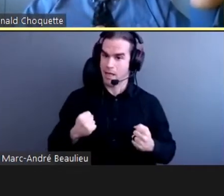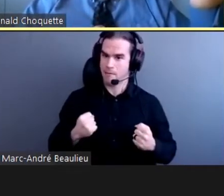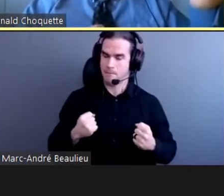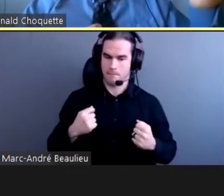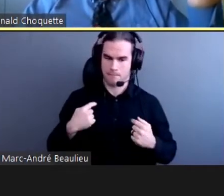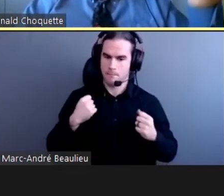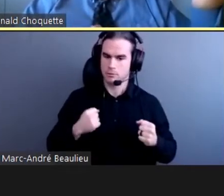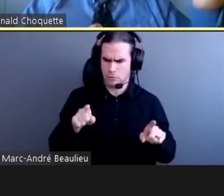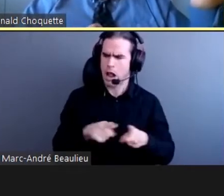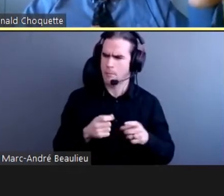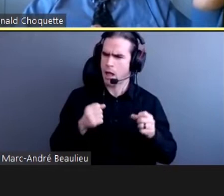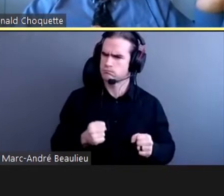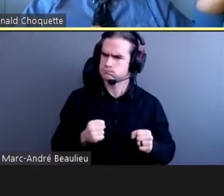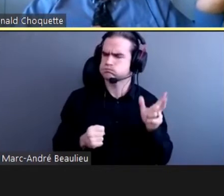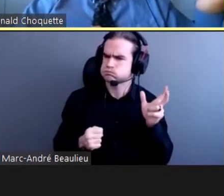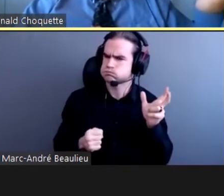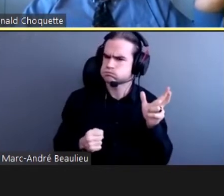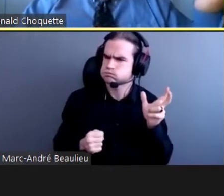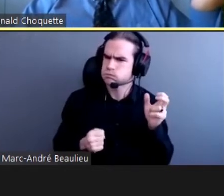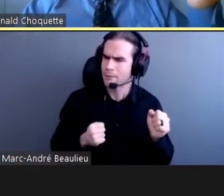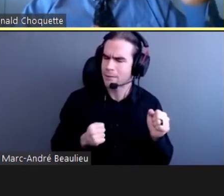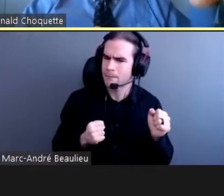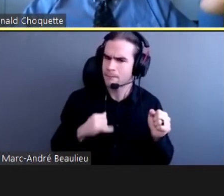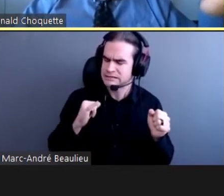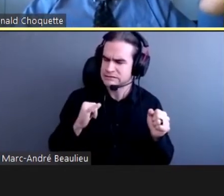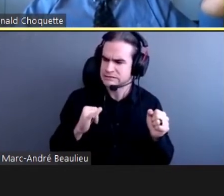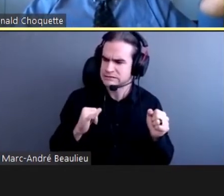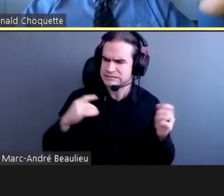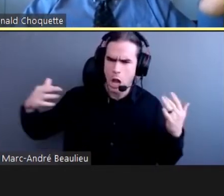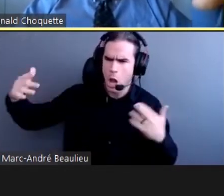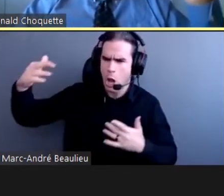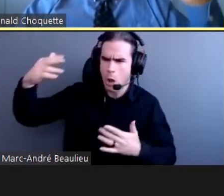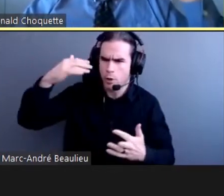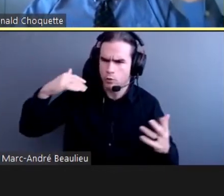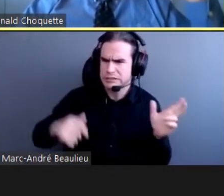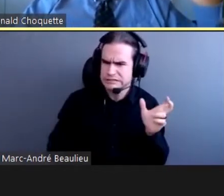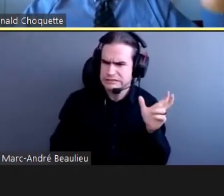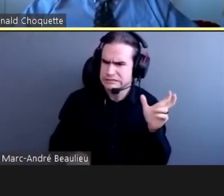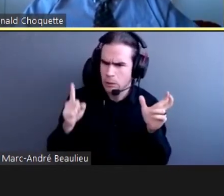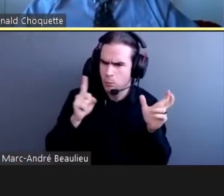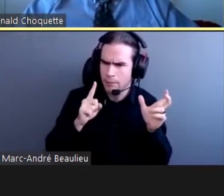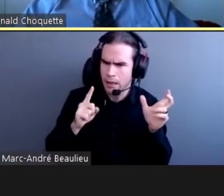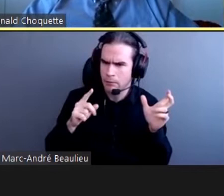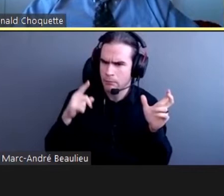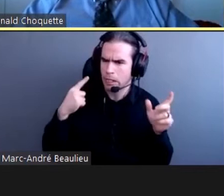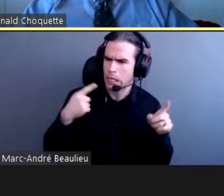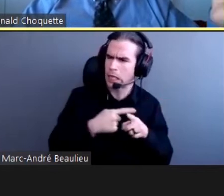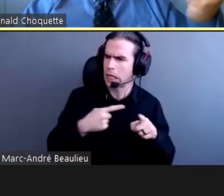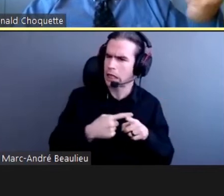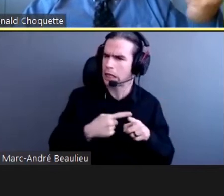la personne de quand même comprendre un peu, mais sont plus accessibles à cause de la présence du bruit de